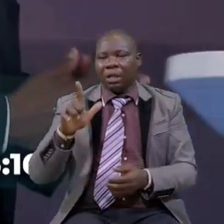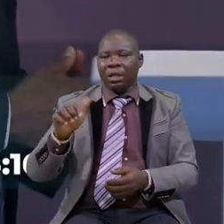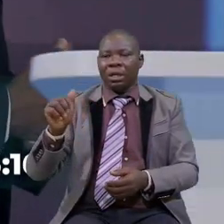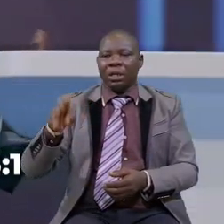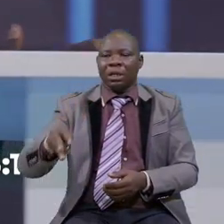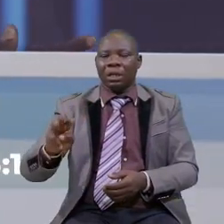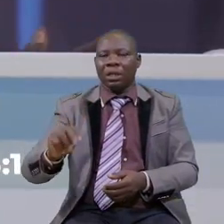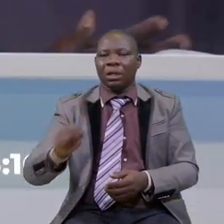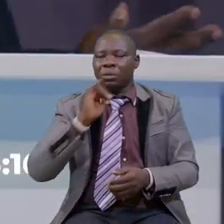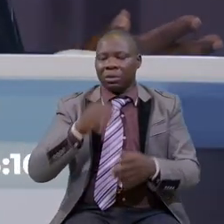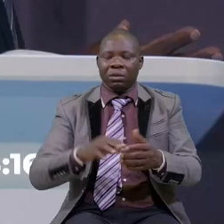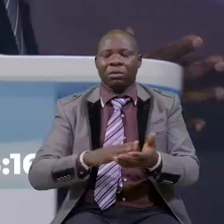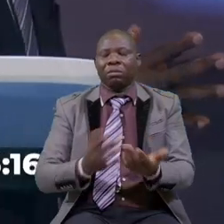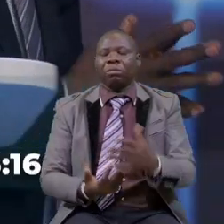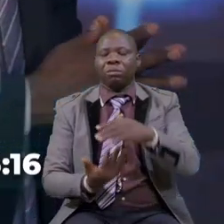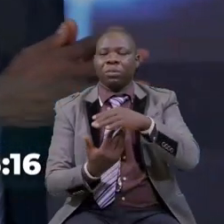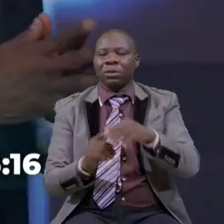Et Christ vient.